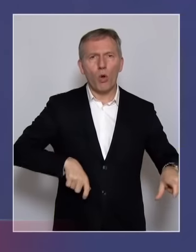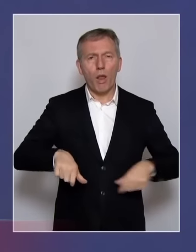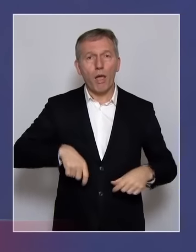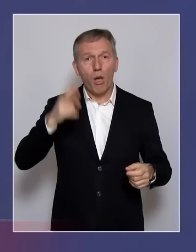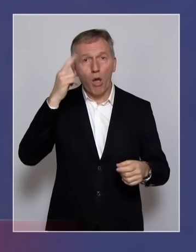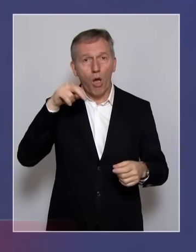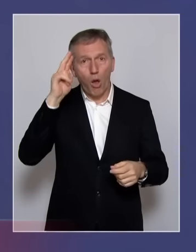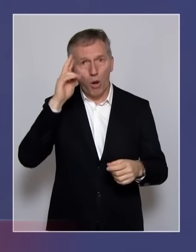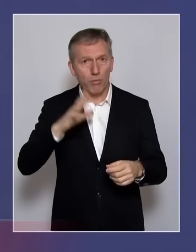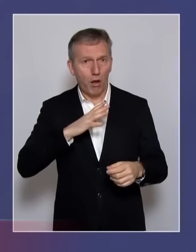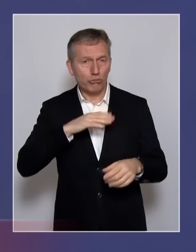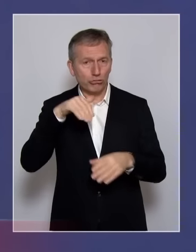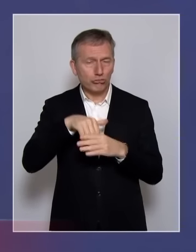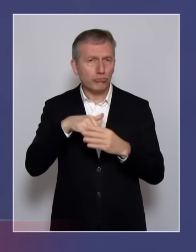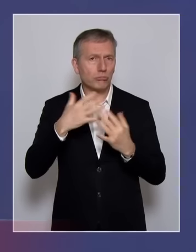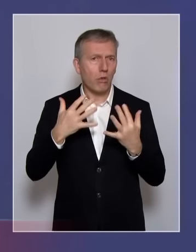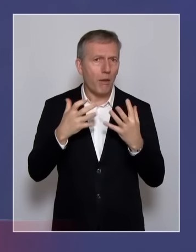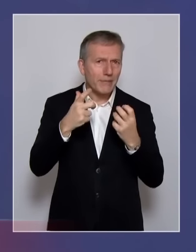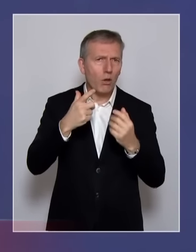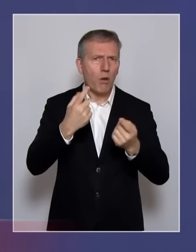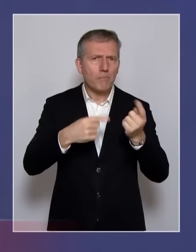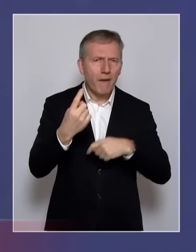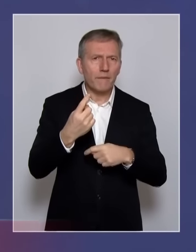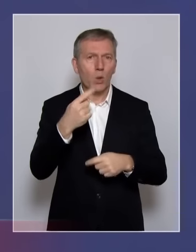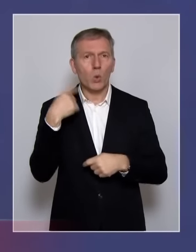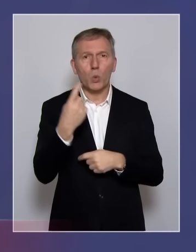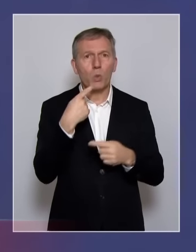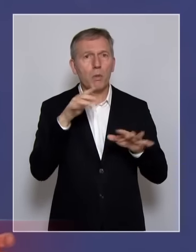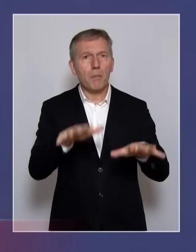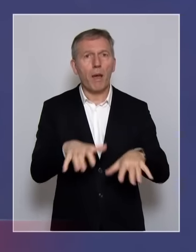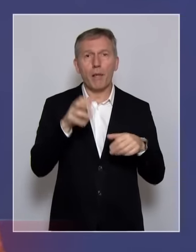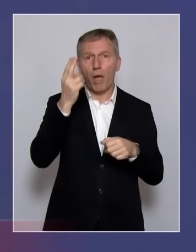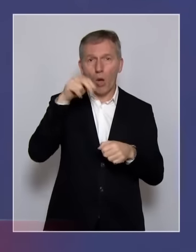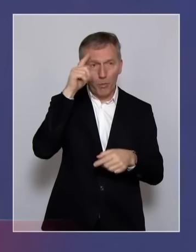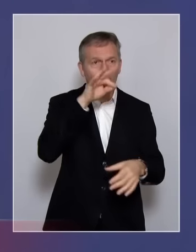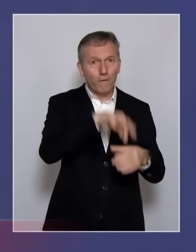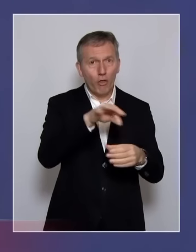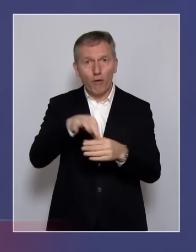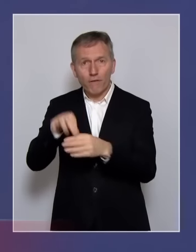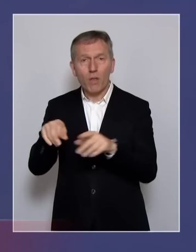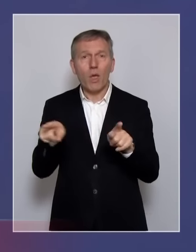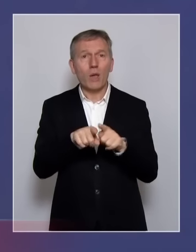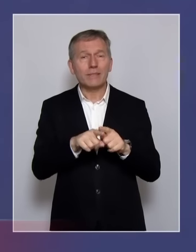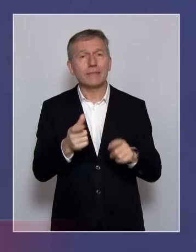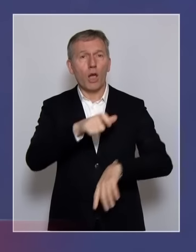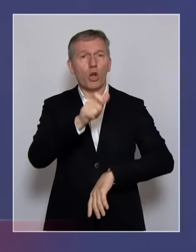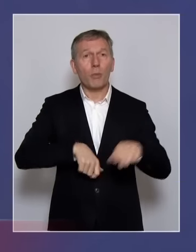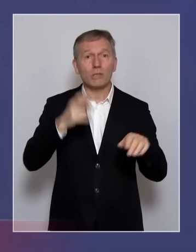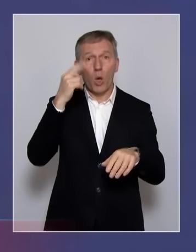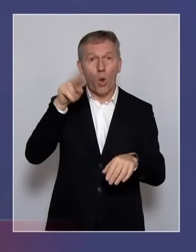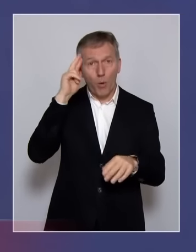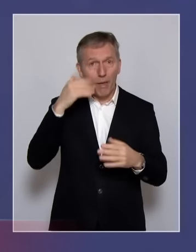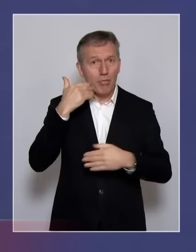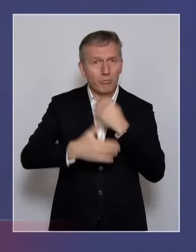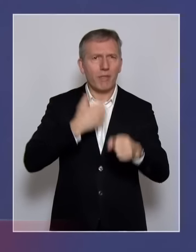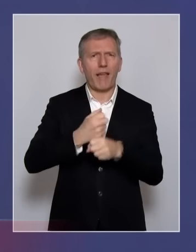porté cette ambition, nos parlementaires européens qui l'ont votée et le travail ardent de la Commission durant ces dernières années.